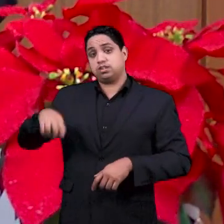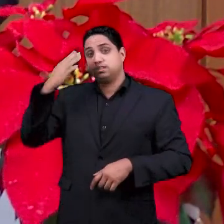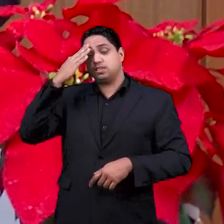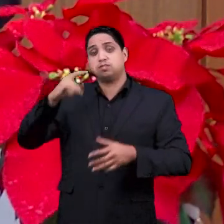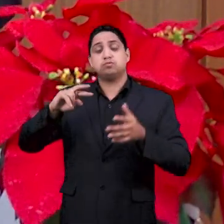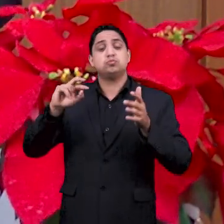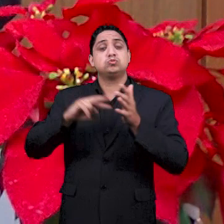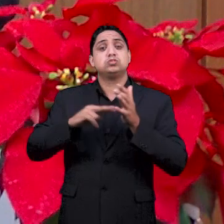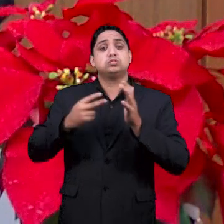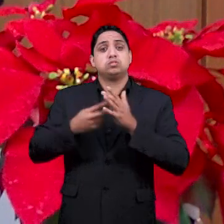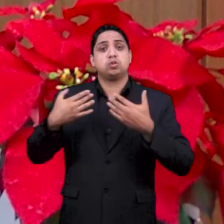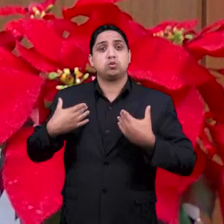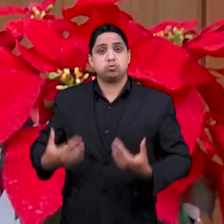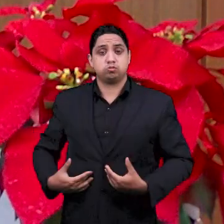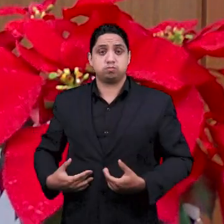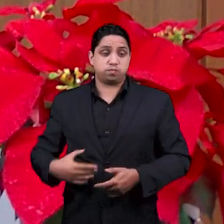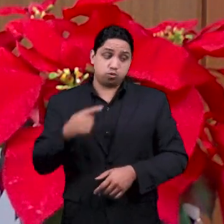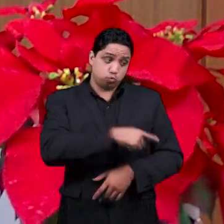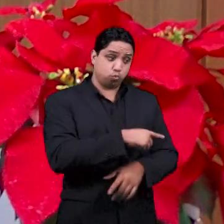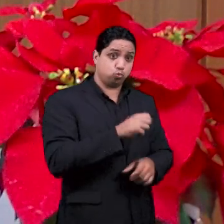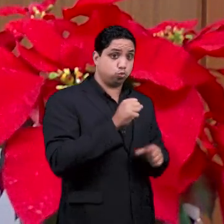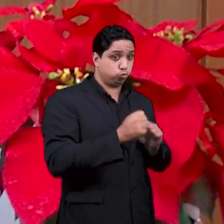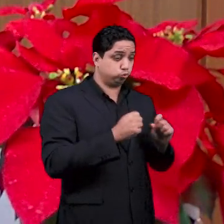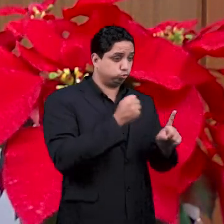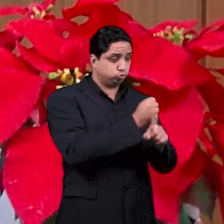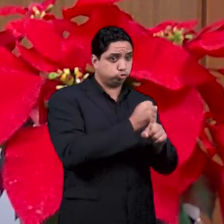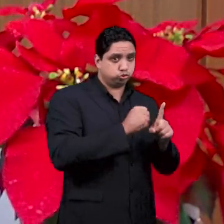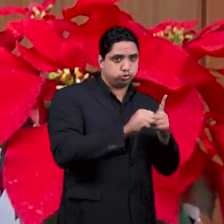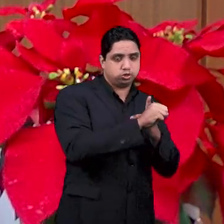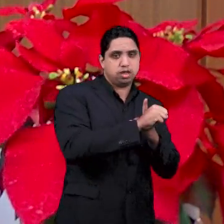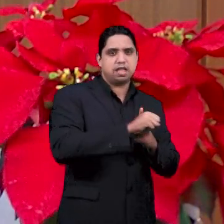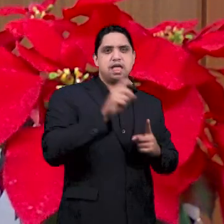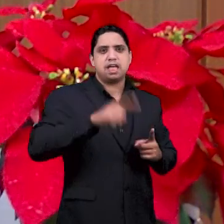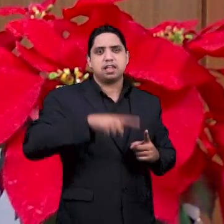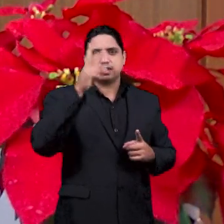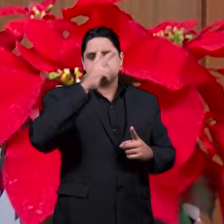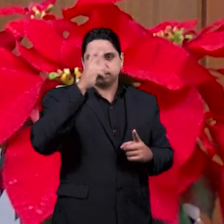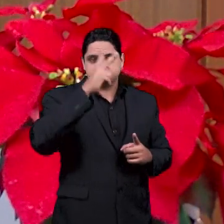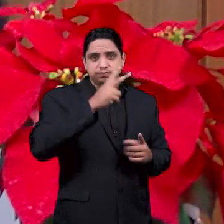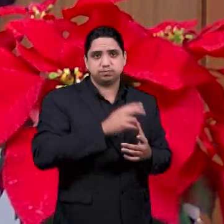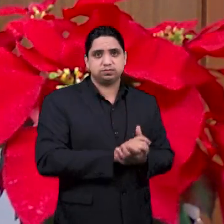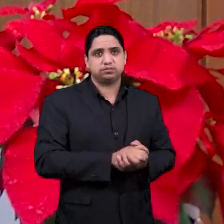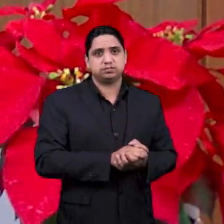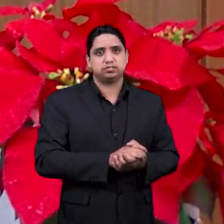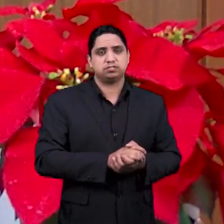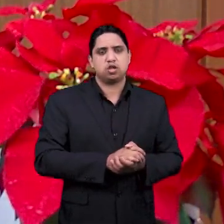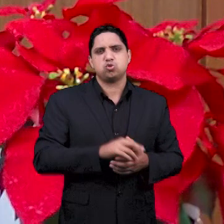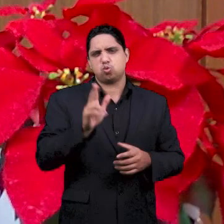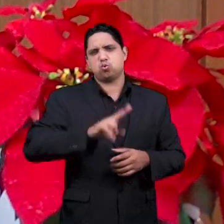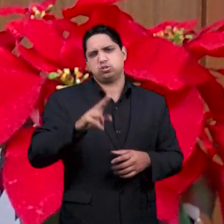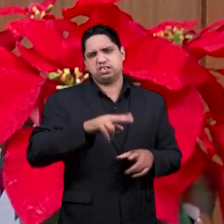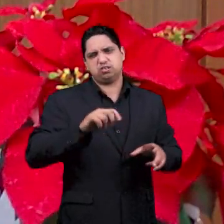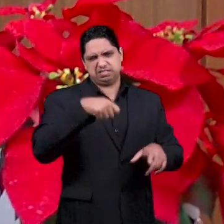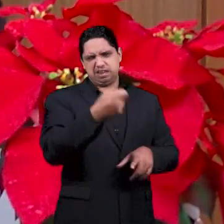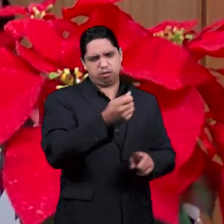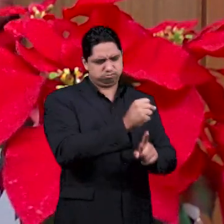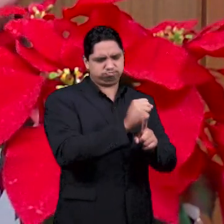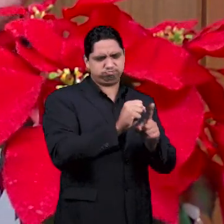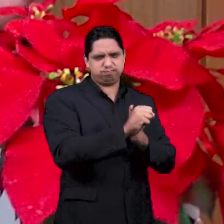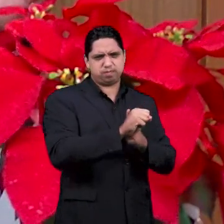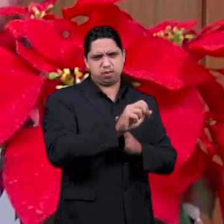такое, можем понять, что такое тело. В социализме, историческом, да, в материальном,